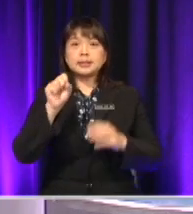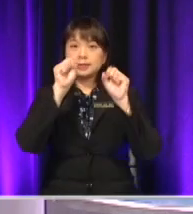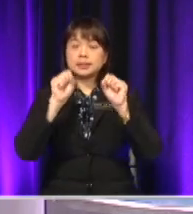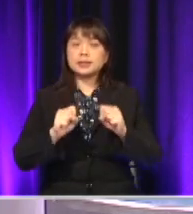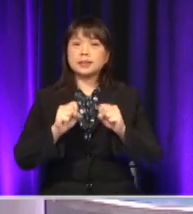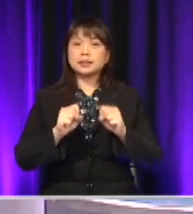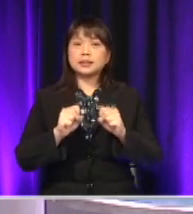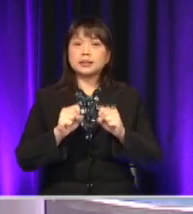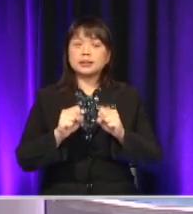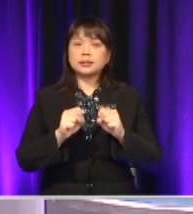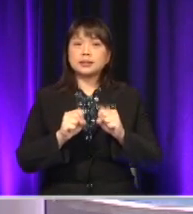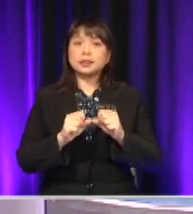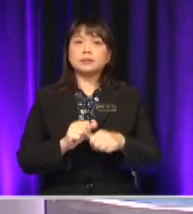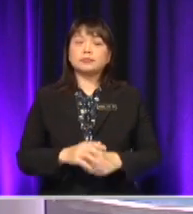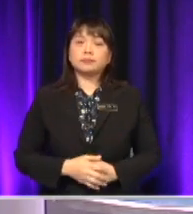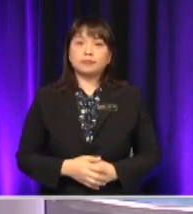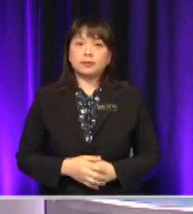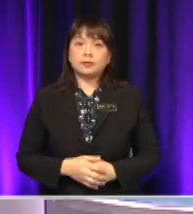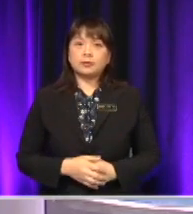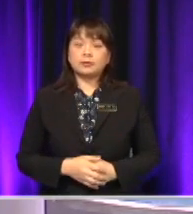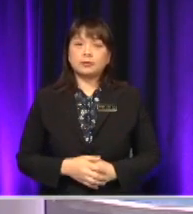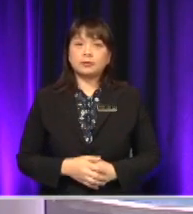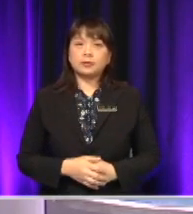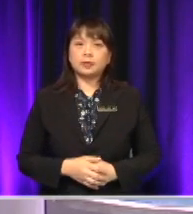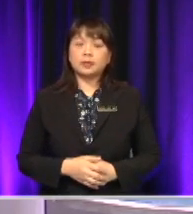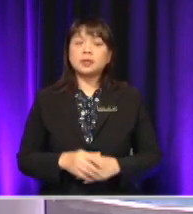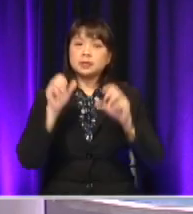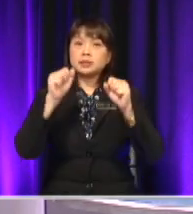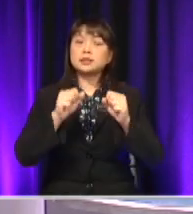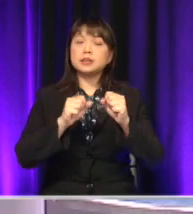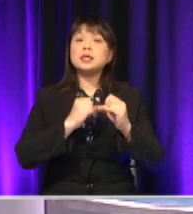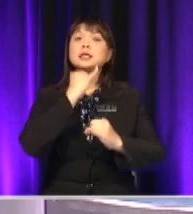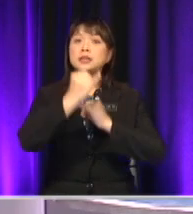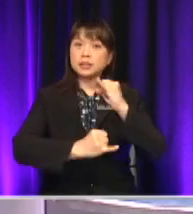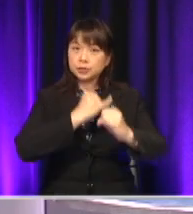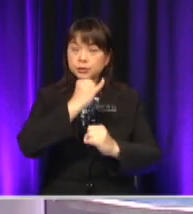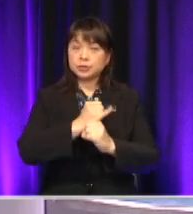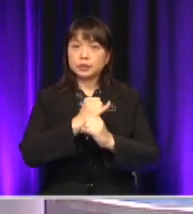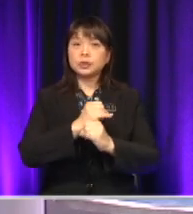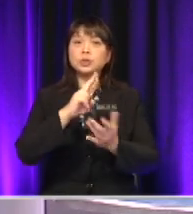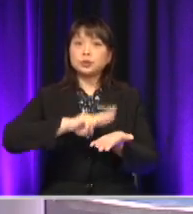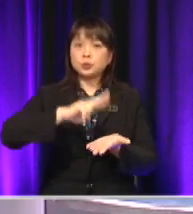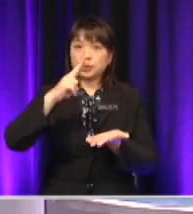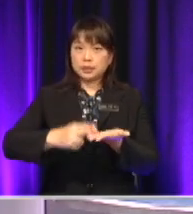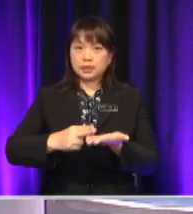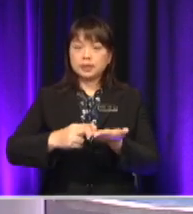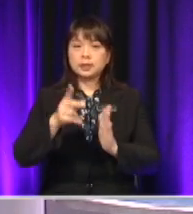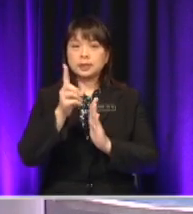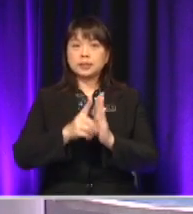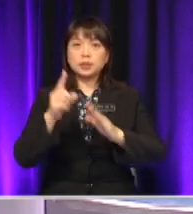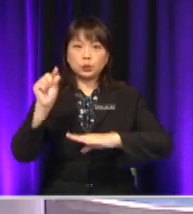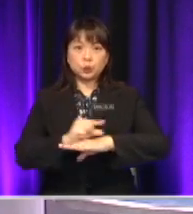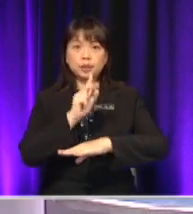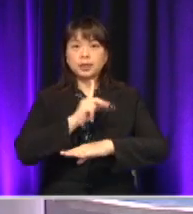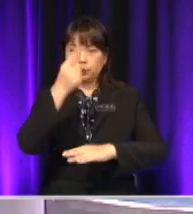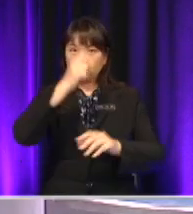bahasa Melayunya. Dalam bahasa Inggerisnya adalah System International di Units. Okey, dia digunakan untuk elakkan